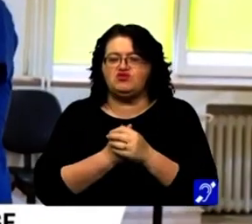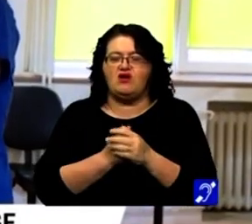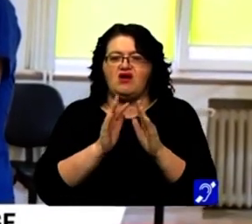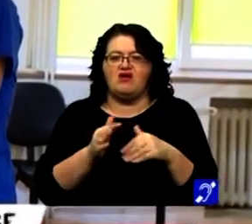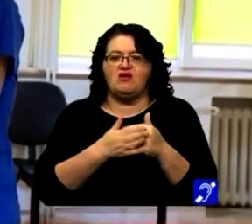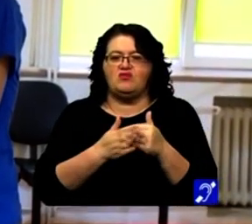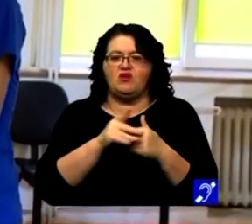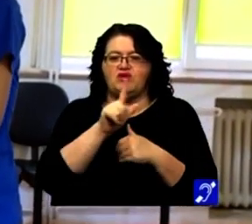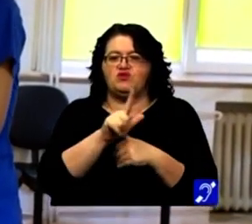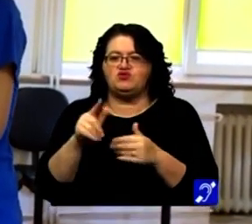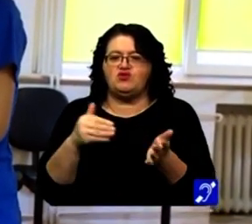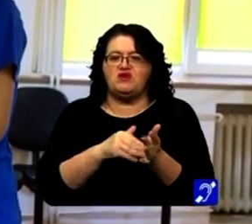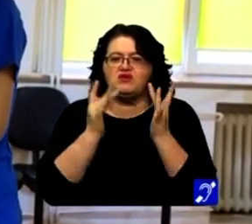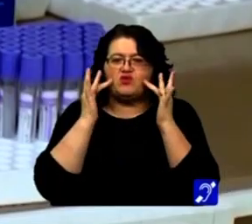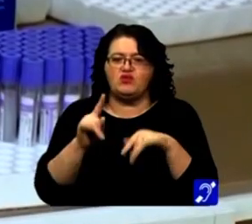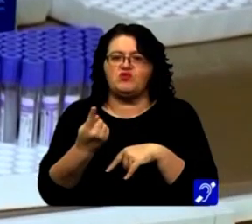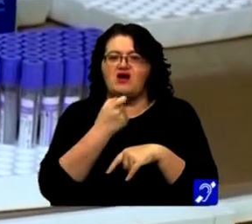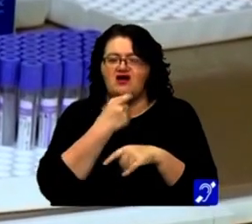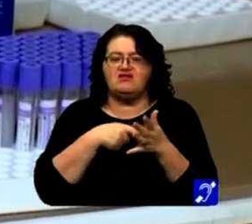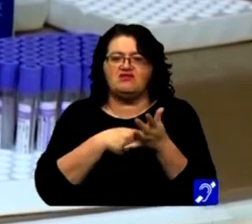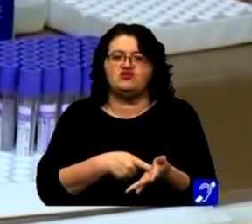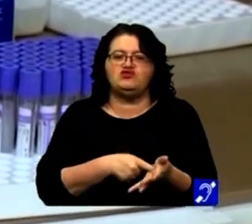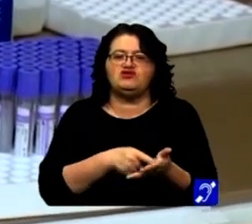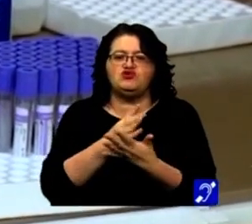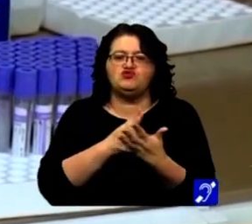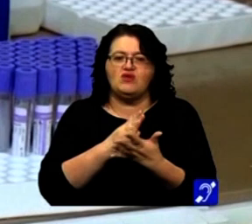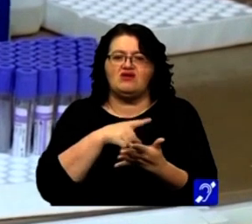are circa 22.000 de donatori pe an. Dintre aceștia, circa